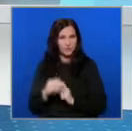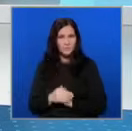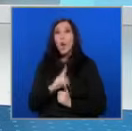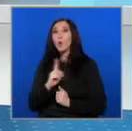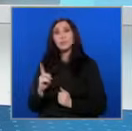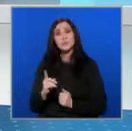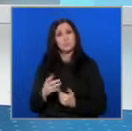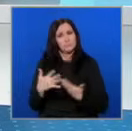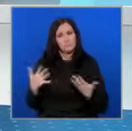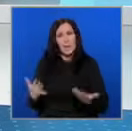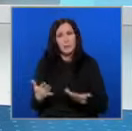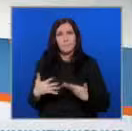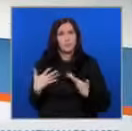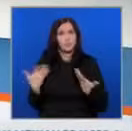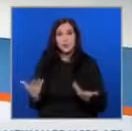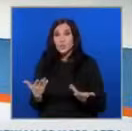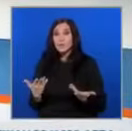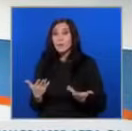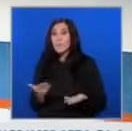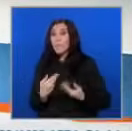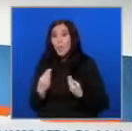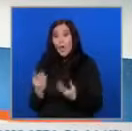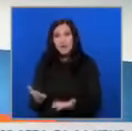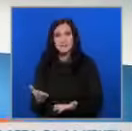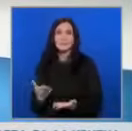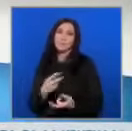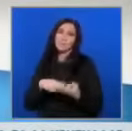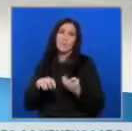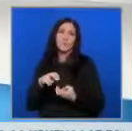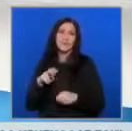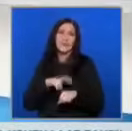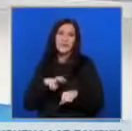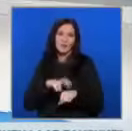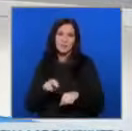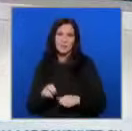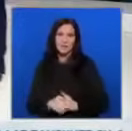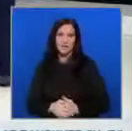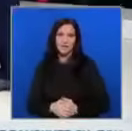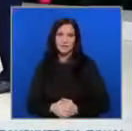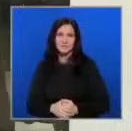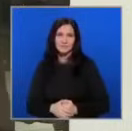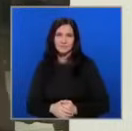Кои са най-предпочитаните подаръци? Това провери Даниела Димитрова.